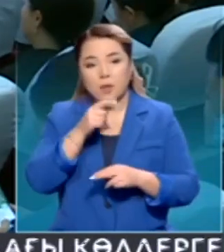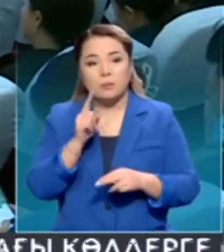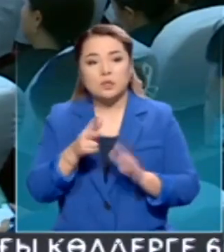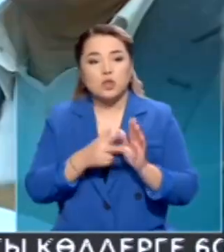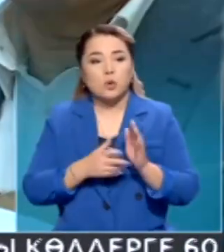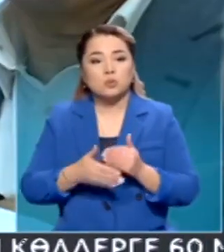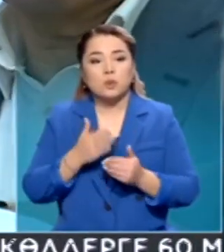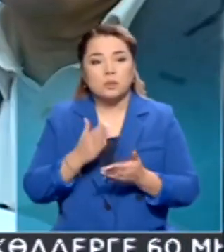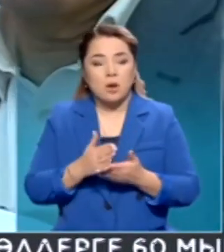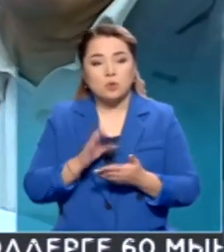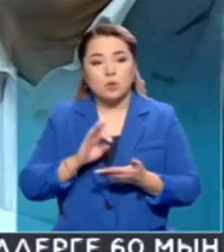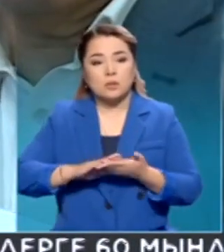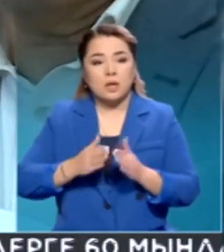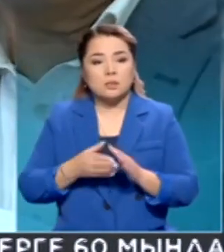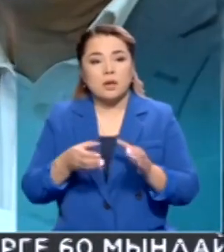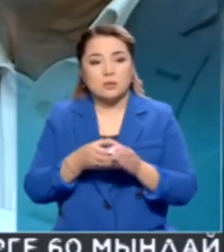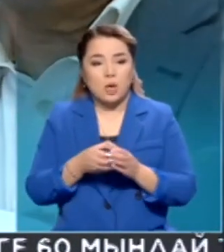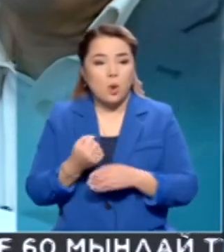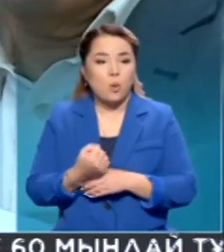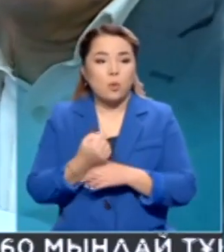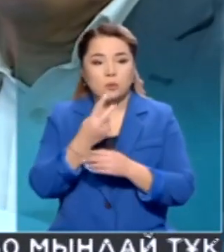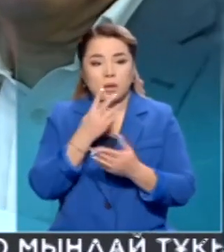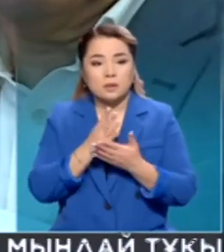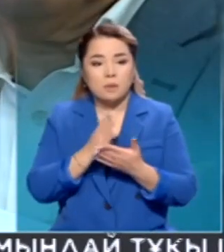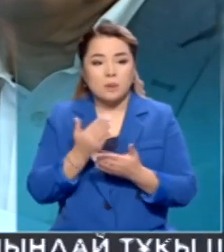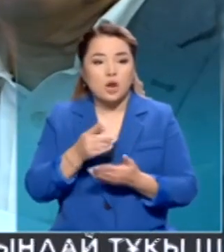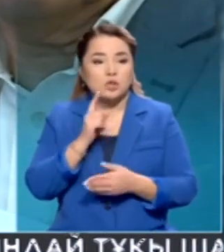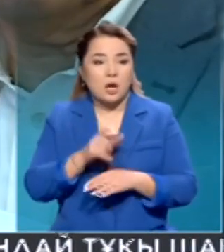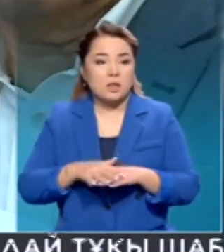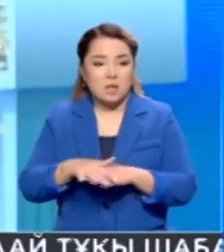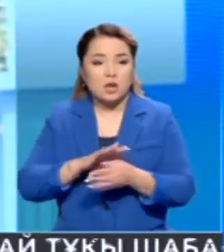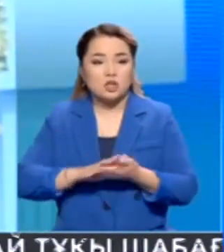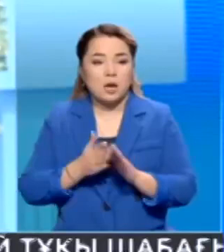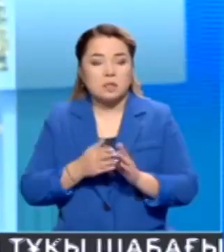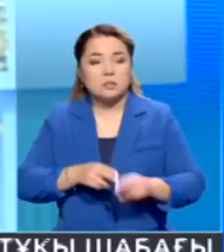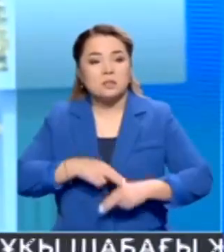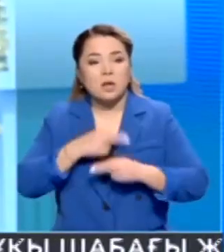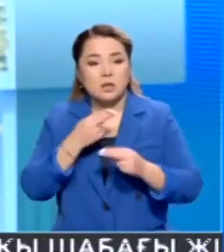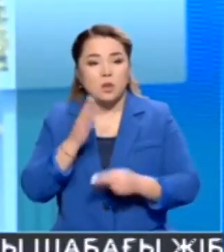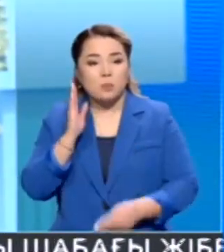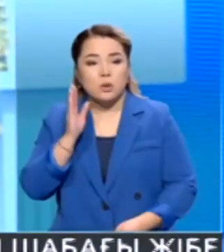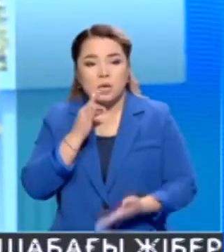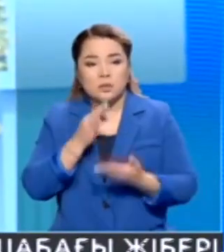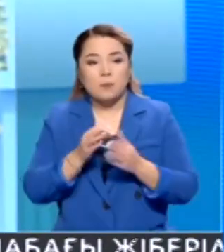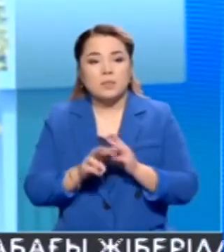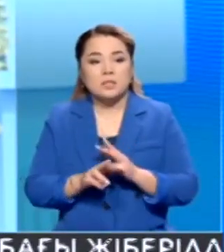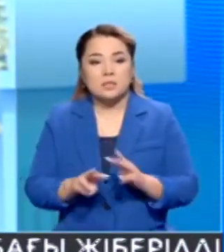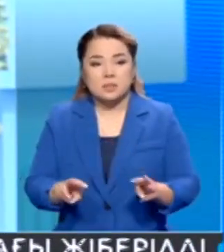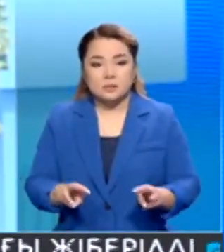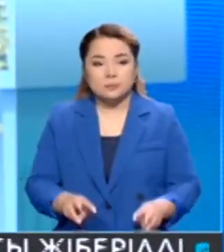1800-ге жуық әлеуметтік жоба қолдау тапқан. Мұнан бөлек жастардың жайы да назардан тыс қалмайды деді министр.